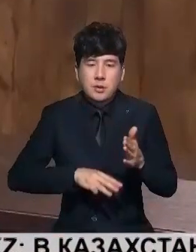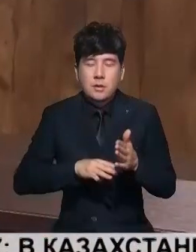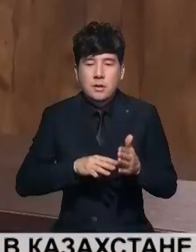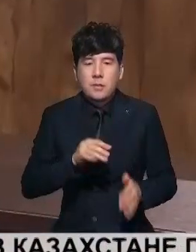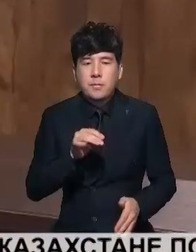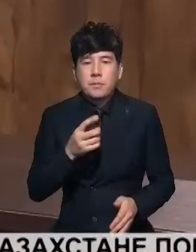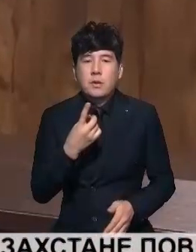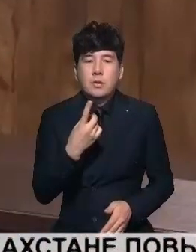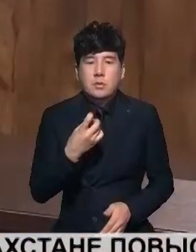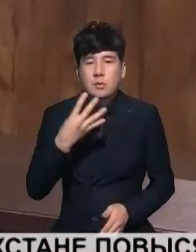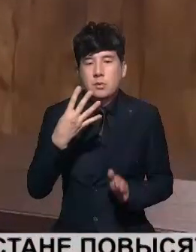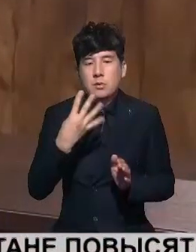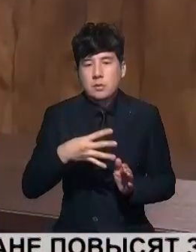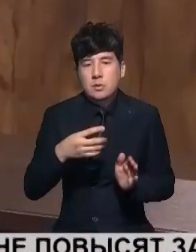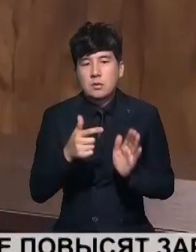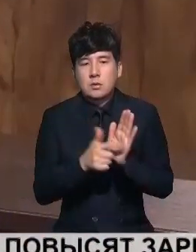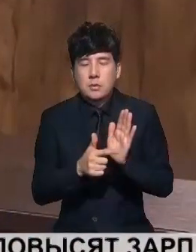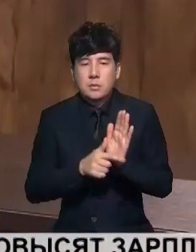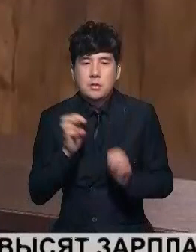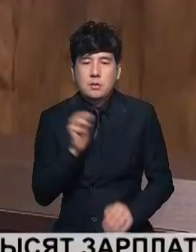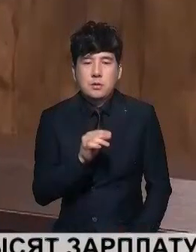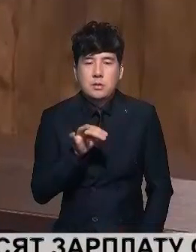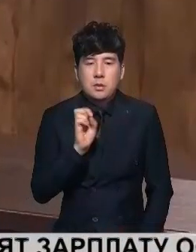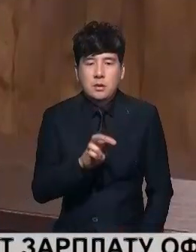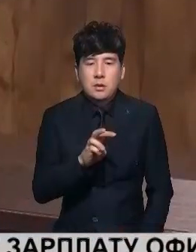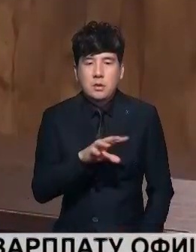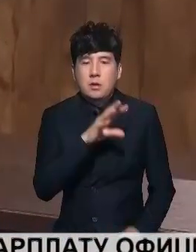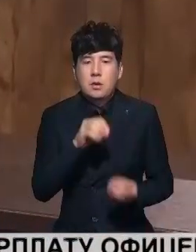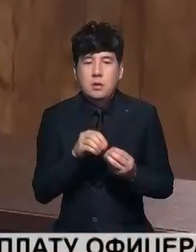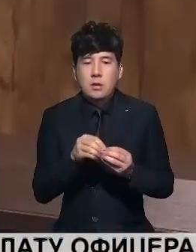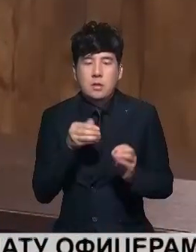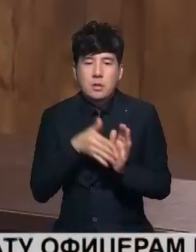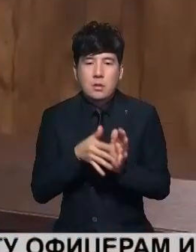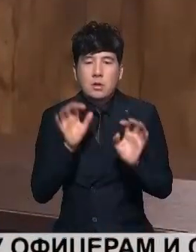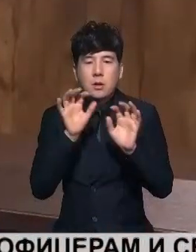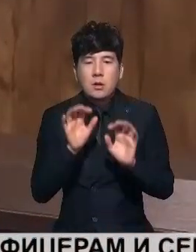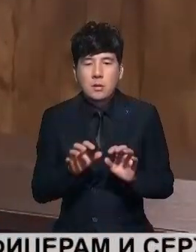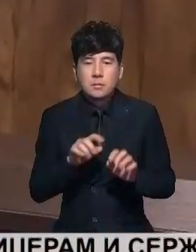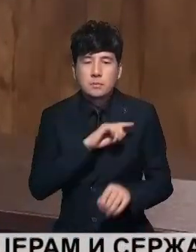размере 147 тысяч тенге. Постановление суда не вступило в законную силу.